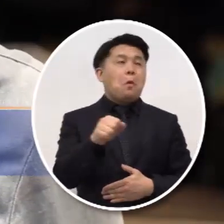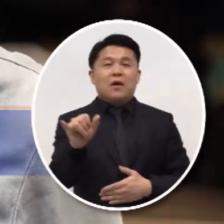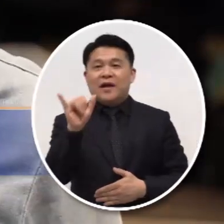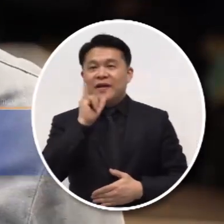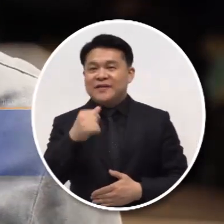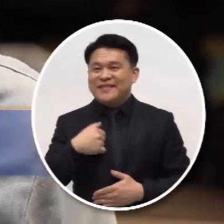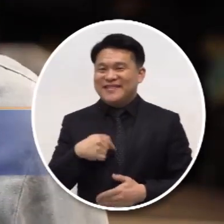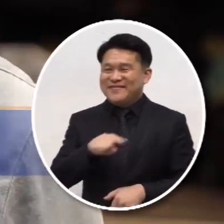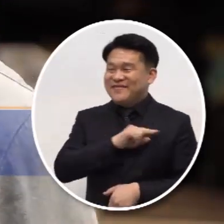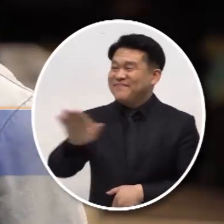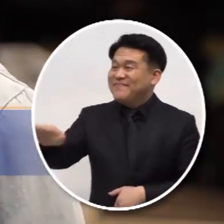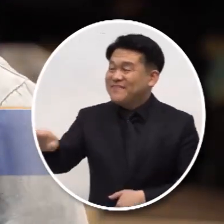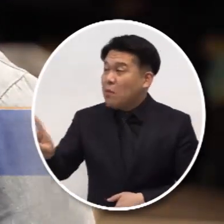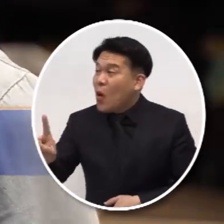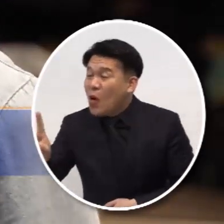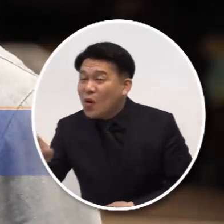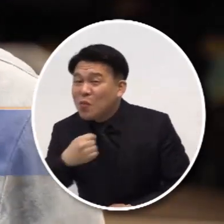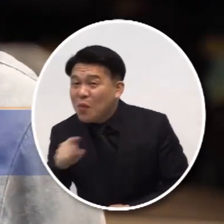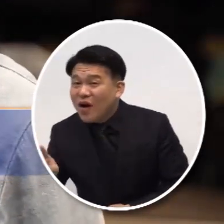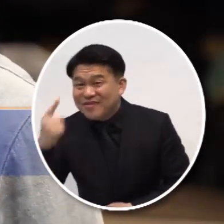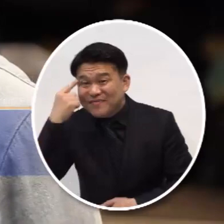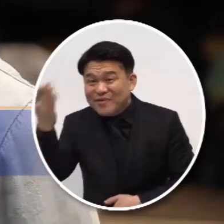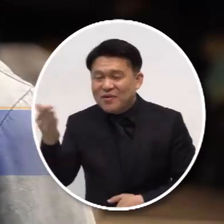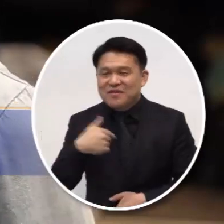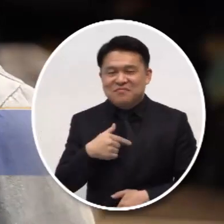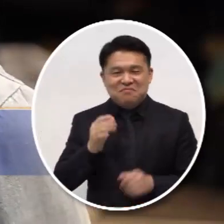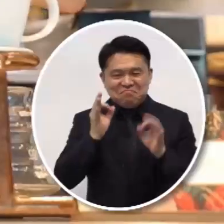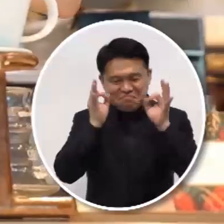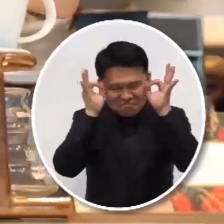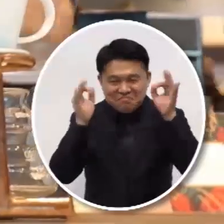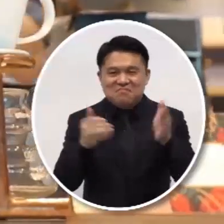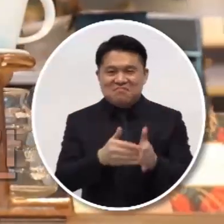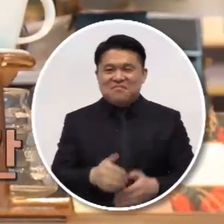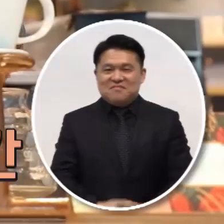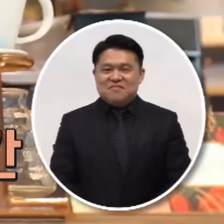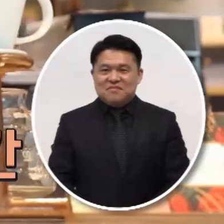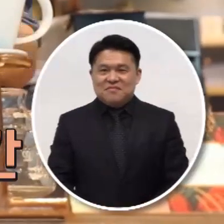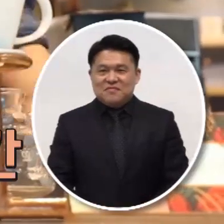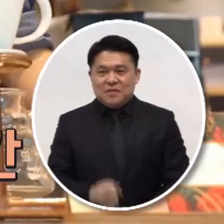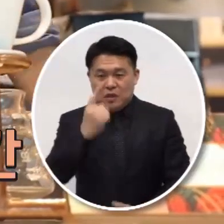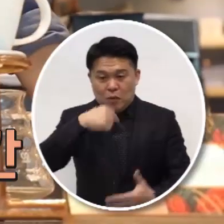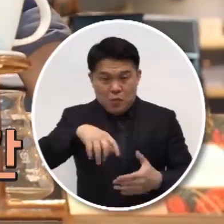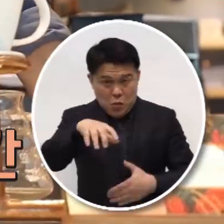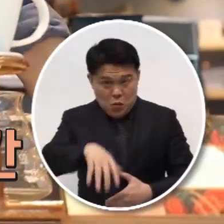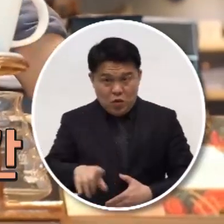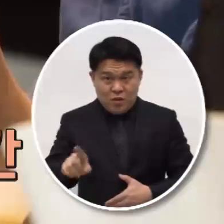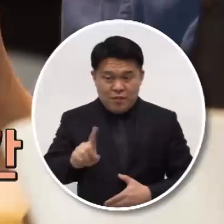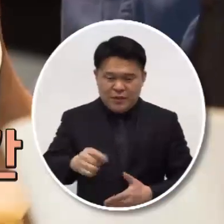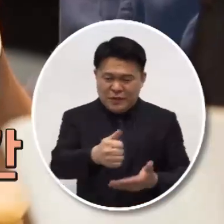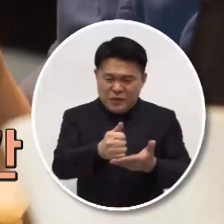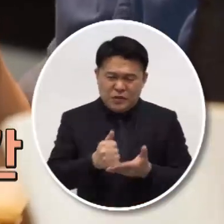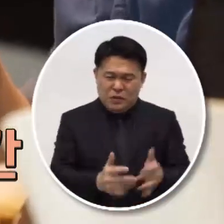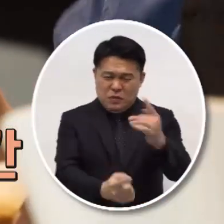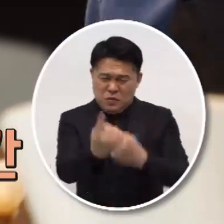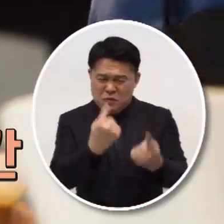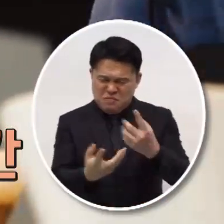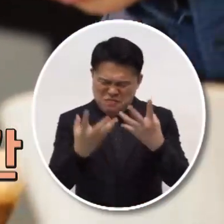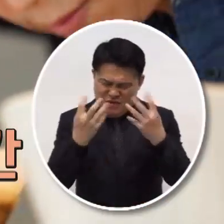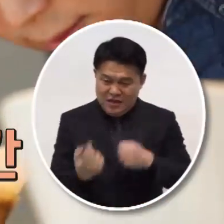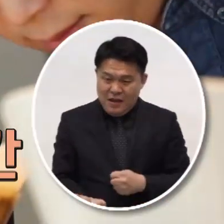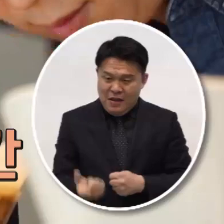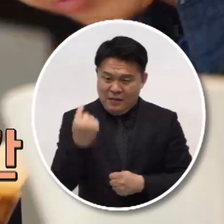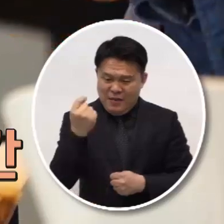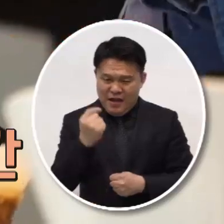그러면 제가 먼저 가서 물어보고 그렇게 하면서 노력했어요. 커피 전문점은 끝없는 손님들의 주문을